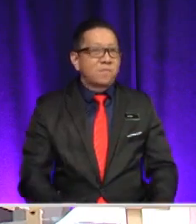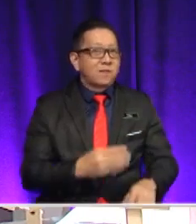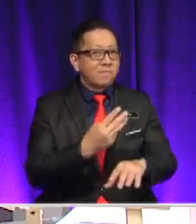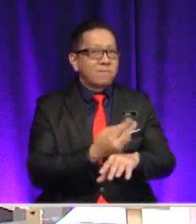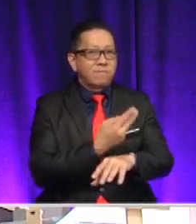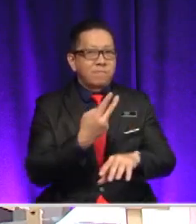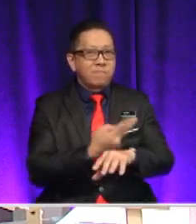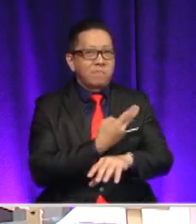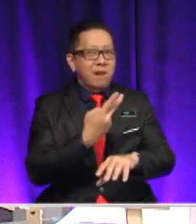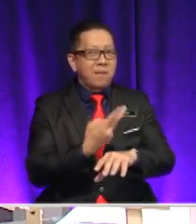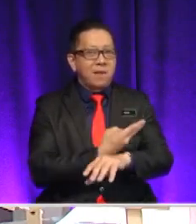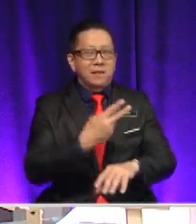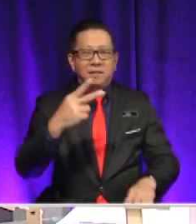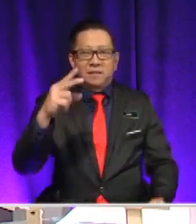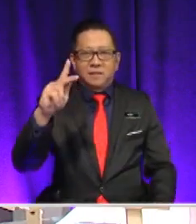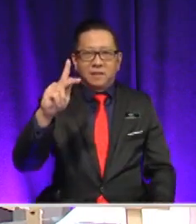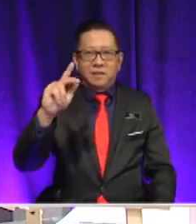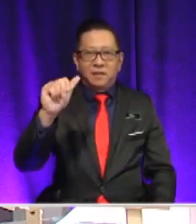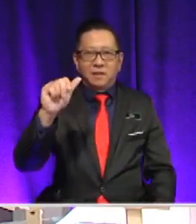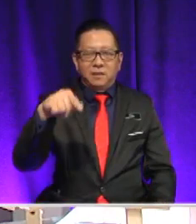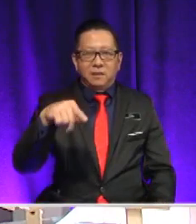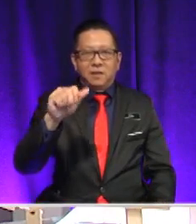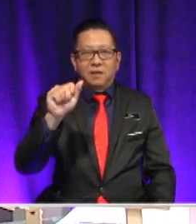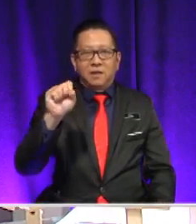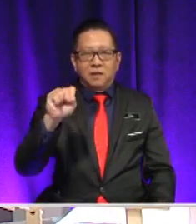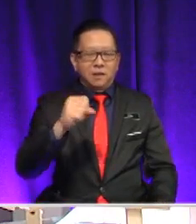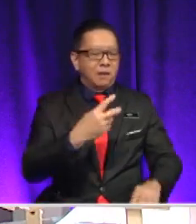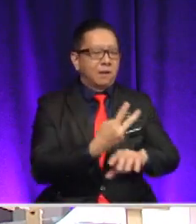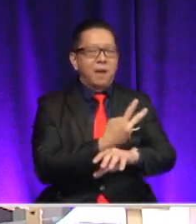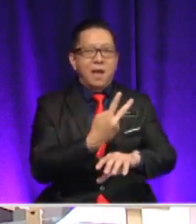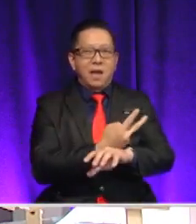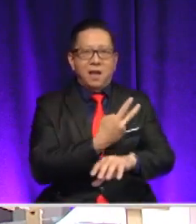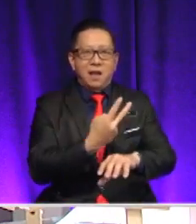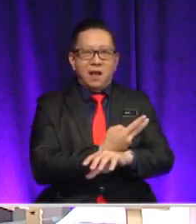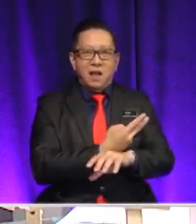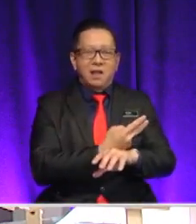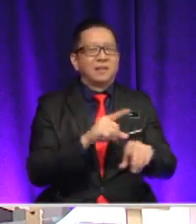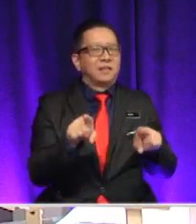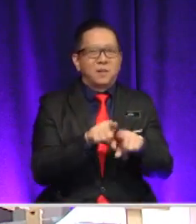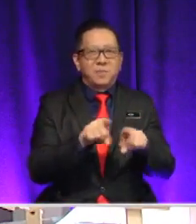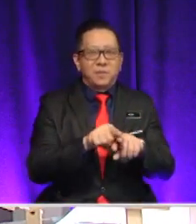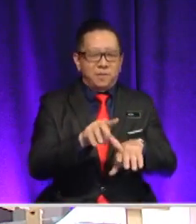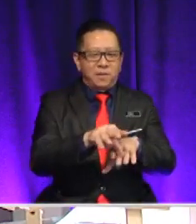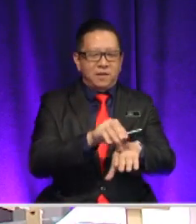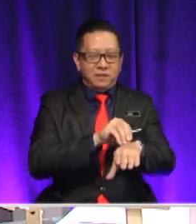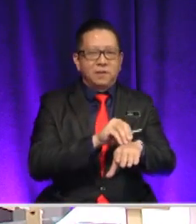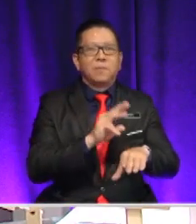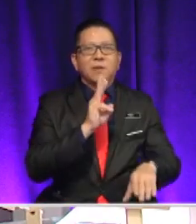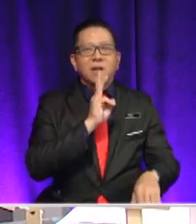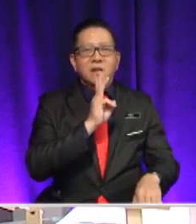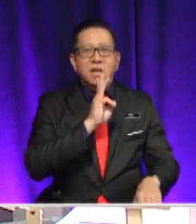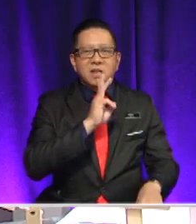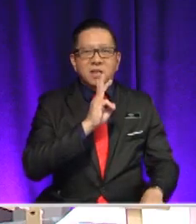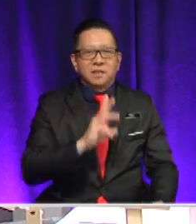yang kalau kita anak gunung untuk cuci muka kita Nah kita belikan dia menyerap air kapas adalah ide yang sangat